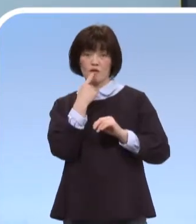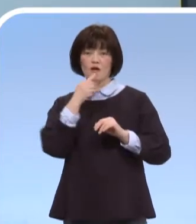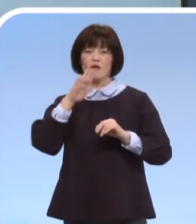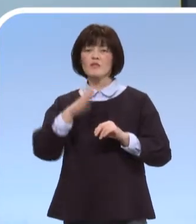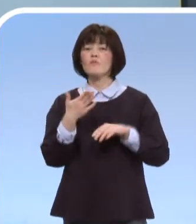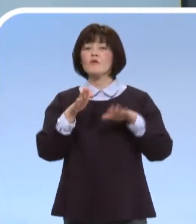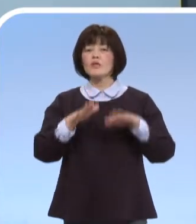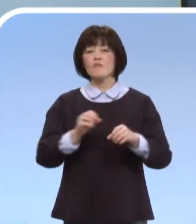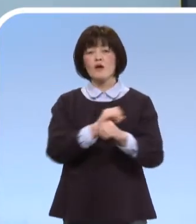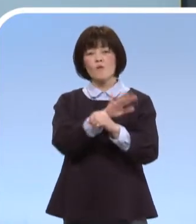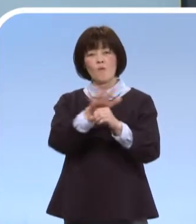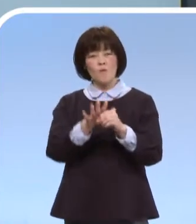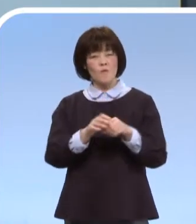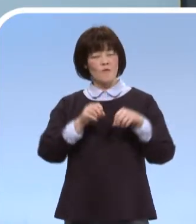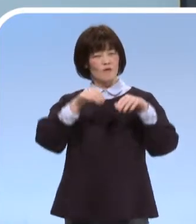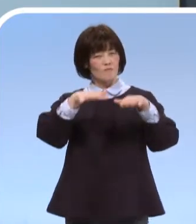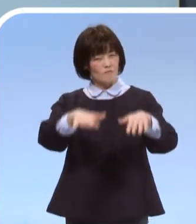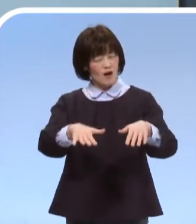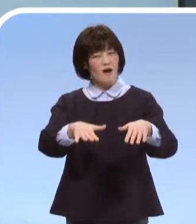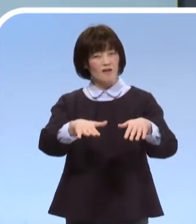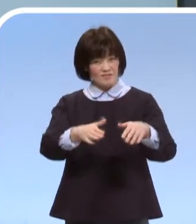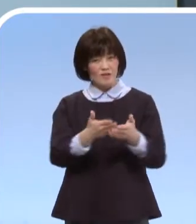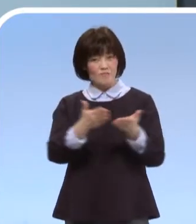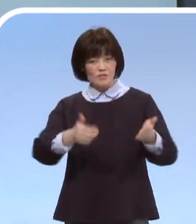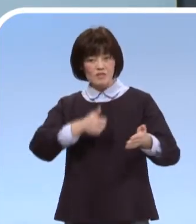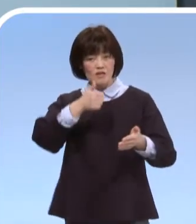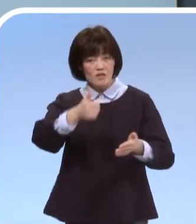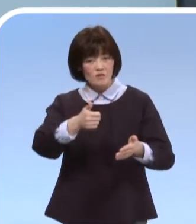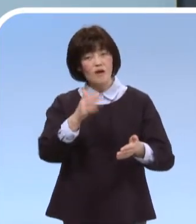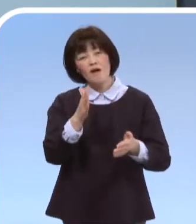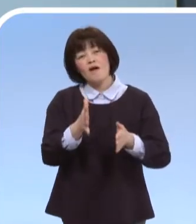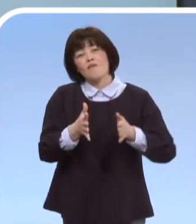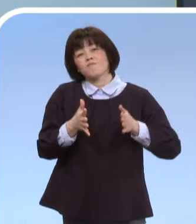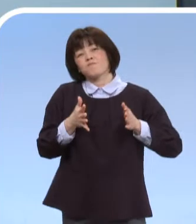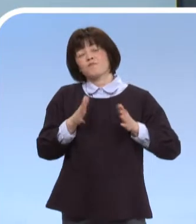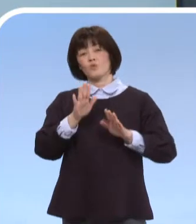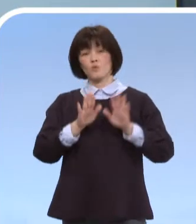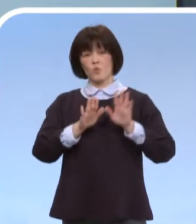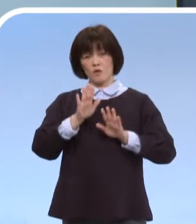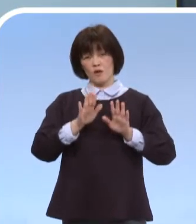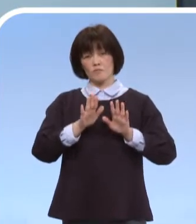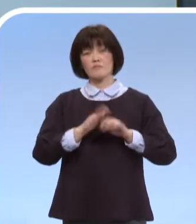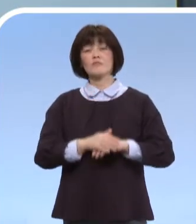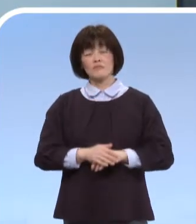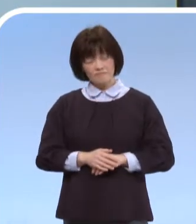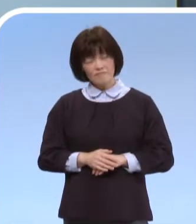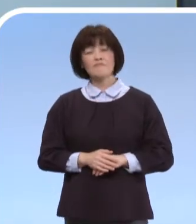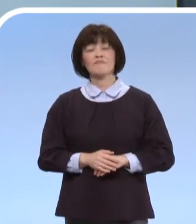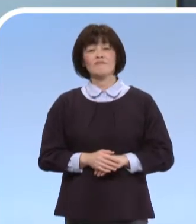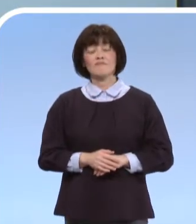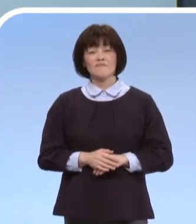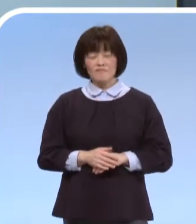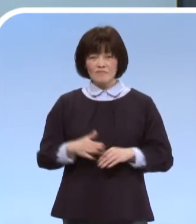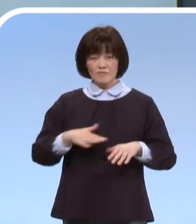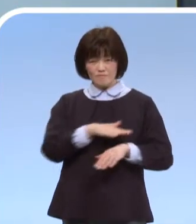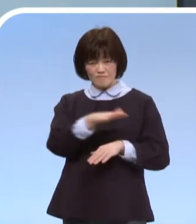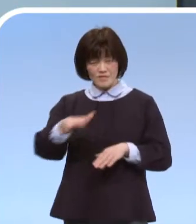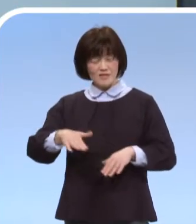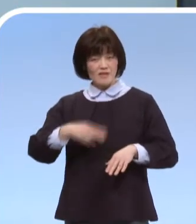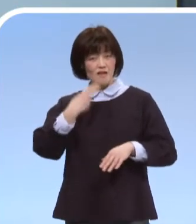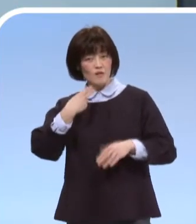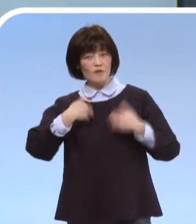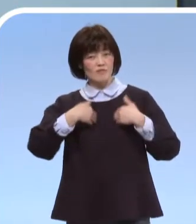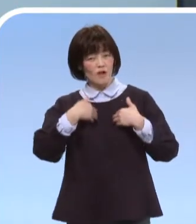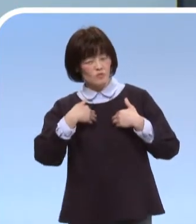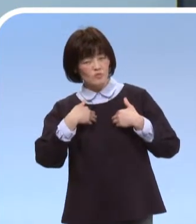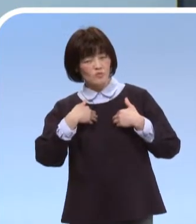ところがこうコロナになって外食そのものが今難しくなってますので、こうみんなで食卓を囲める環境っ